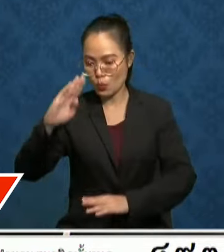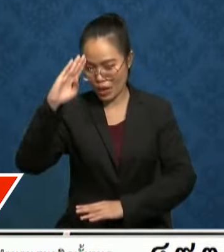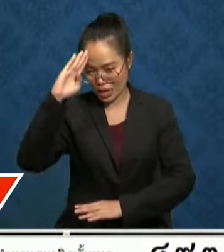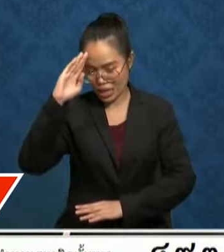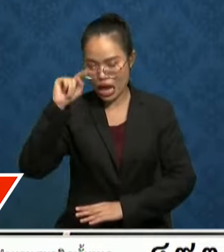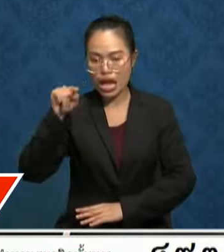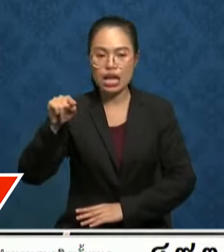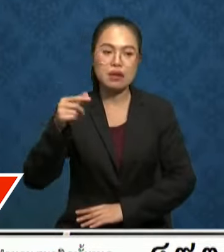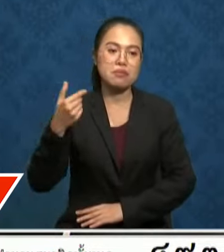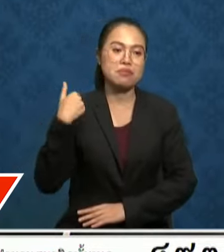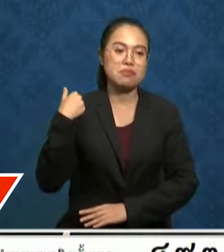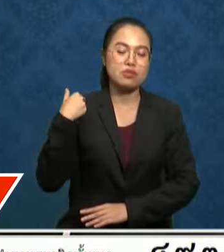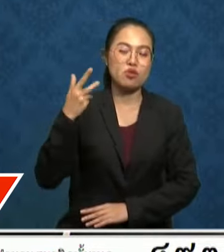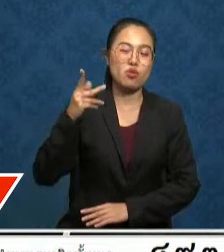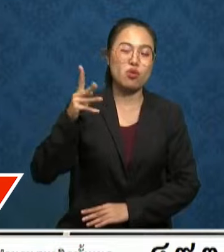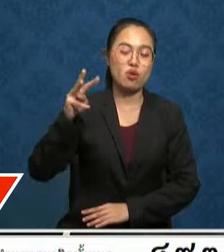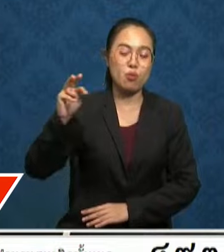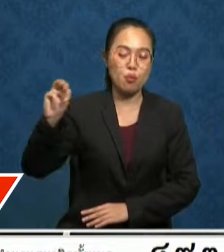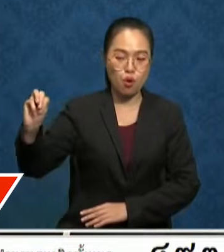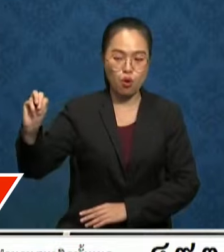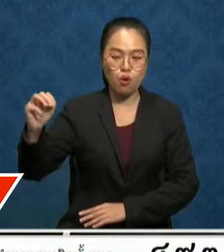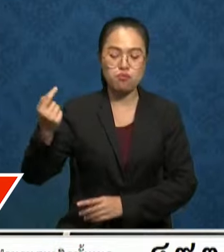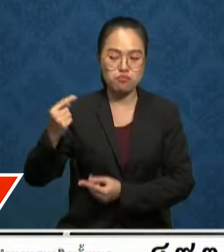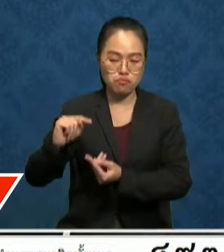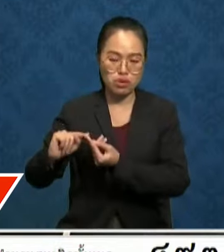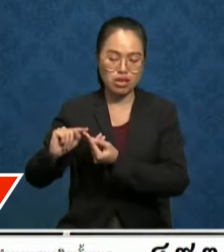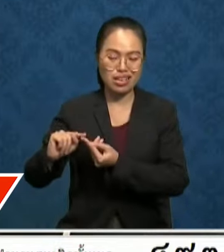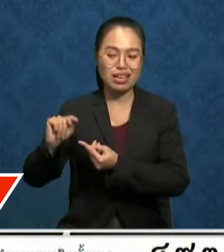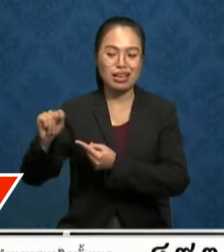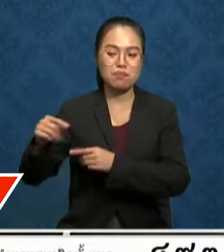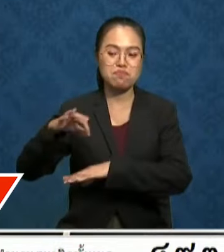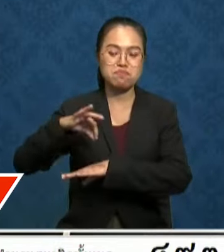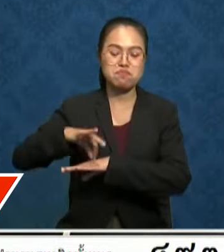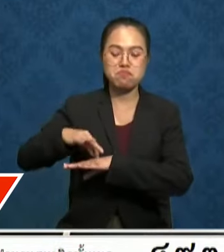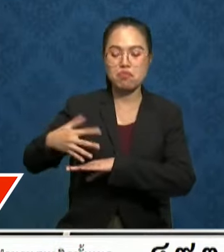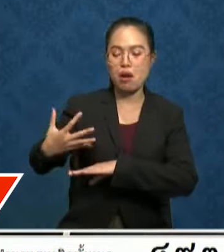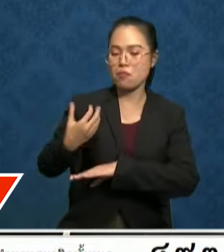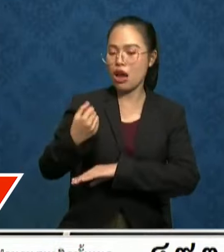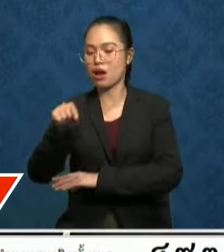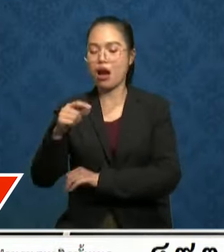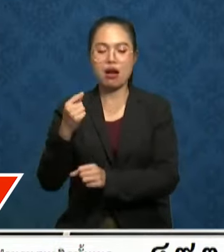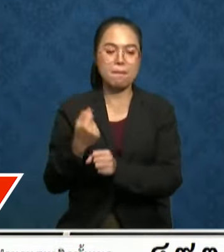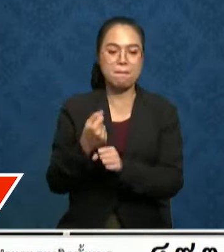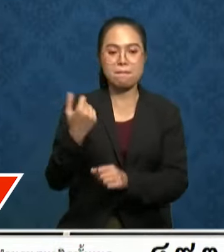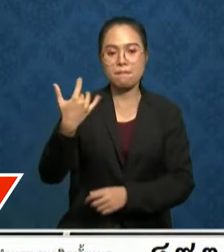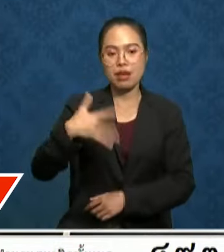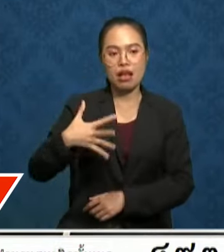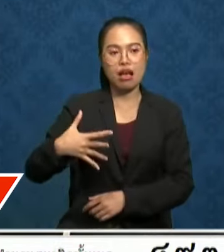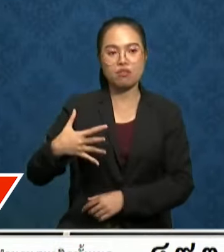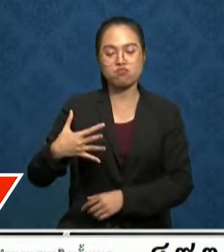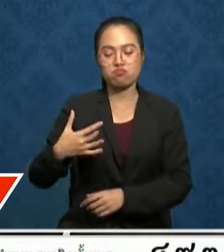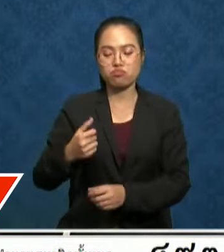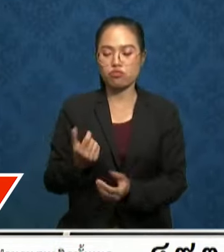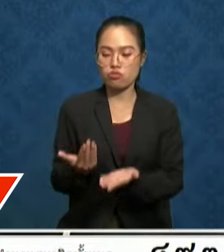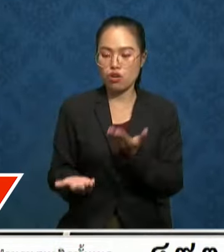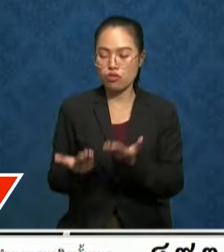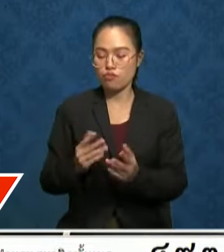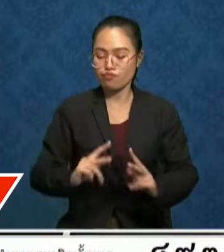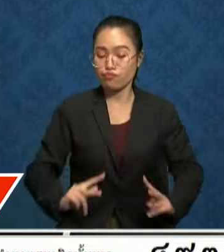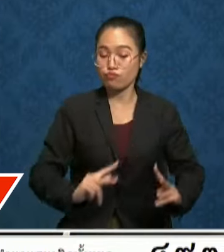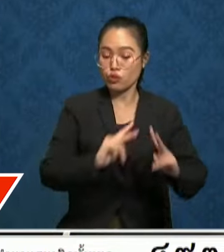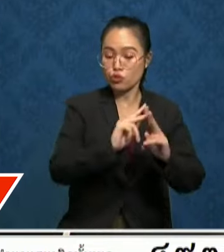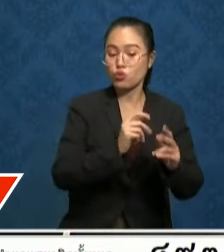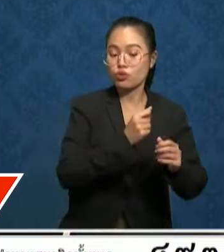ทยรัฐมนตรีเป็นแค่ส่วนหนึ่งของสภามหาดไทยไม่มีอำนาจบังคับบัญชาโดยตรงหรือแม้กระทั่งในกระทรวงเกษตรและสหก